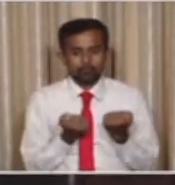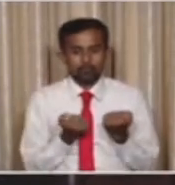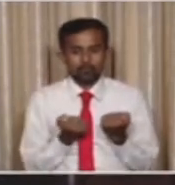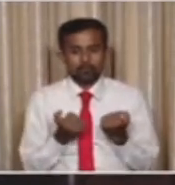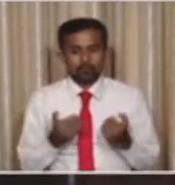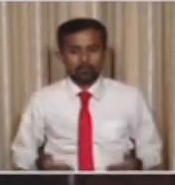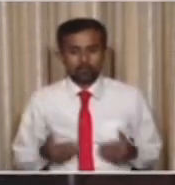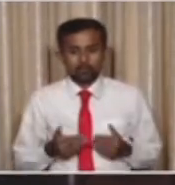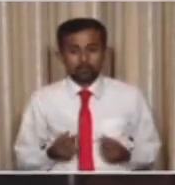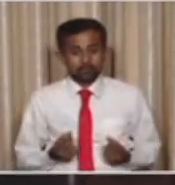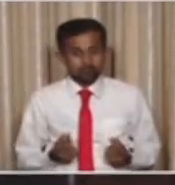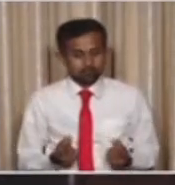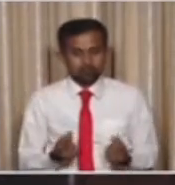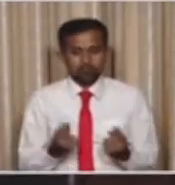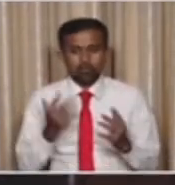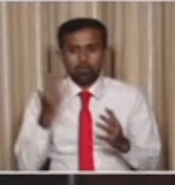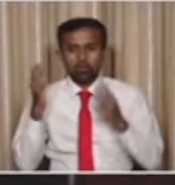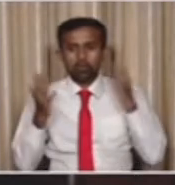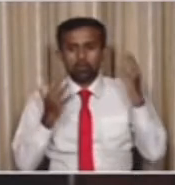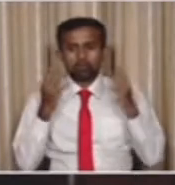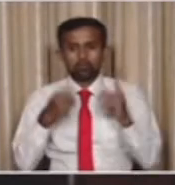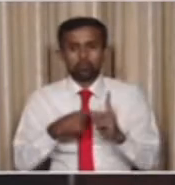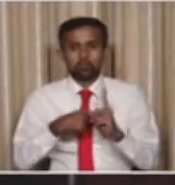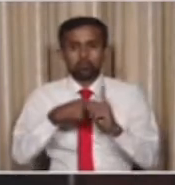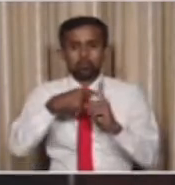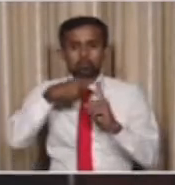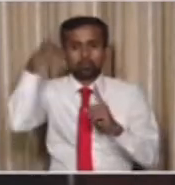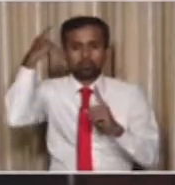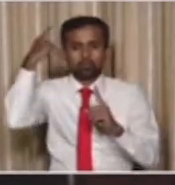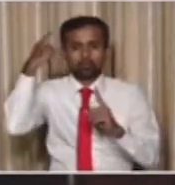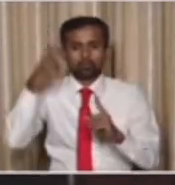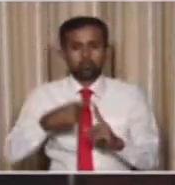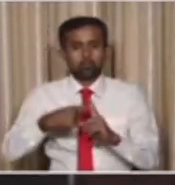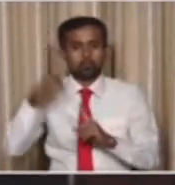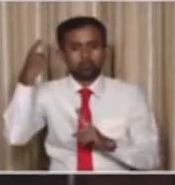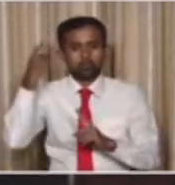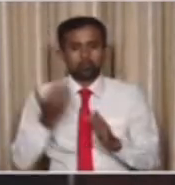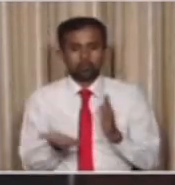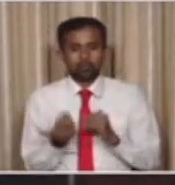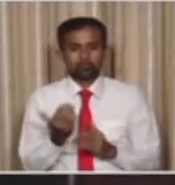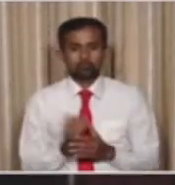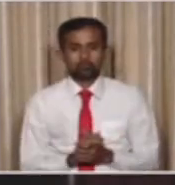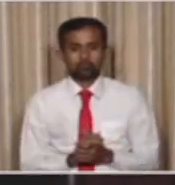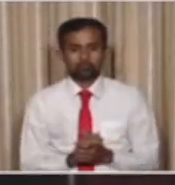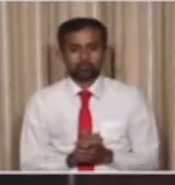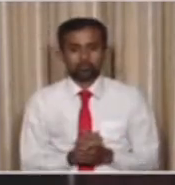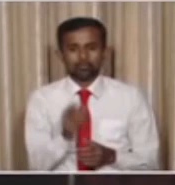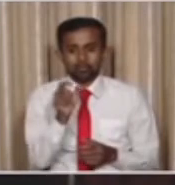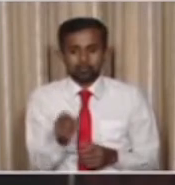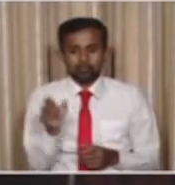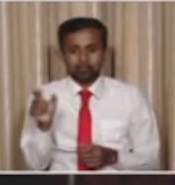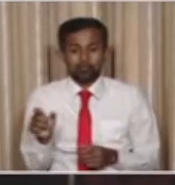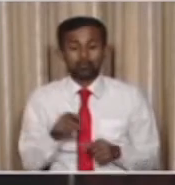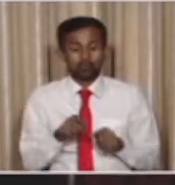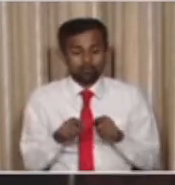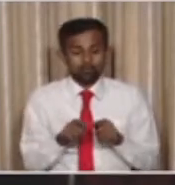इताम सीग्रिंग लोके दीवन वेमीन पावतीनवा दीवनो करा गेनयामीन पावतीनवा एकाने मिनिस्सु ए